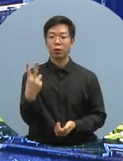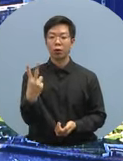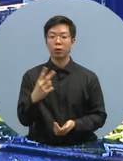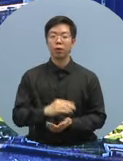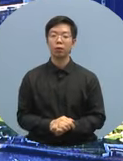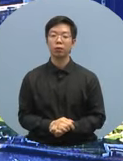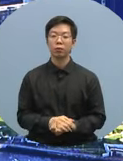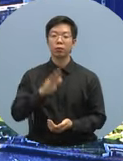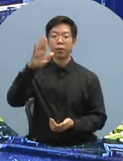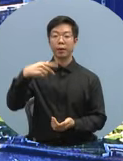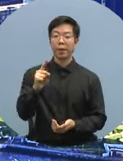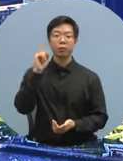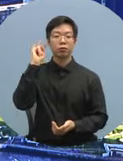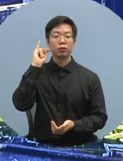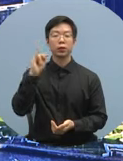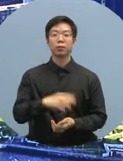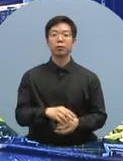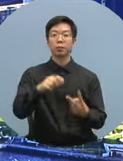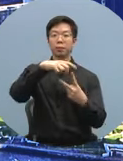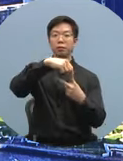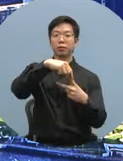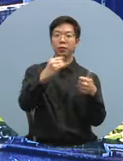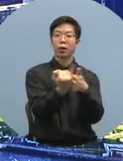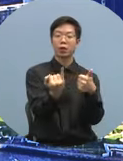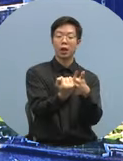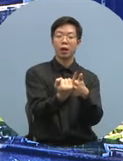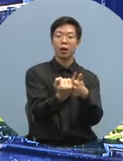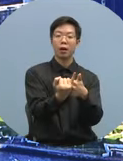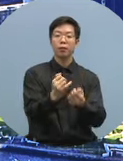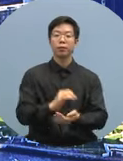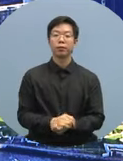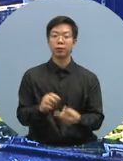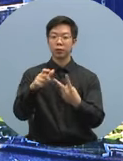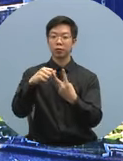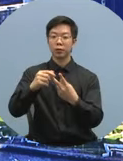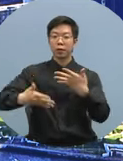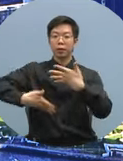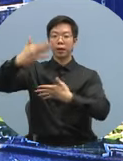沒有源頭的個案，一宗呢就是學生，那一宗